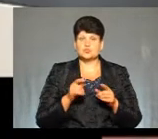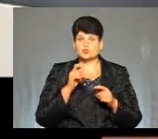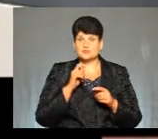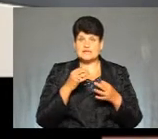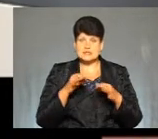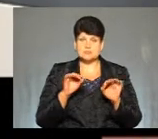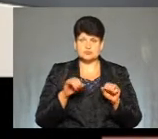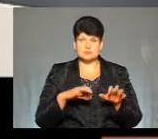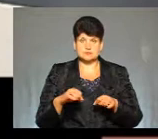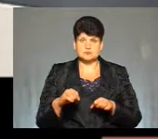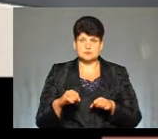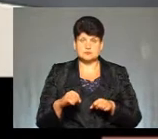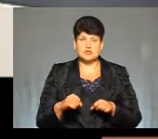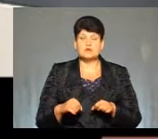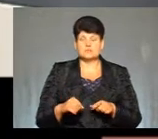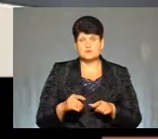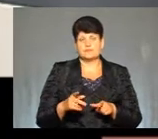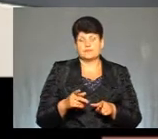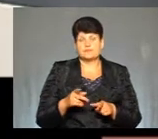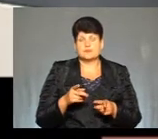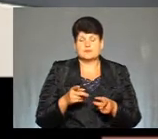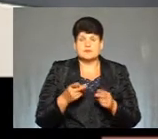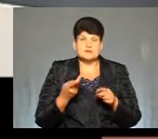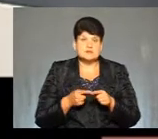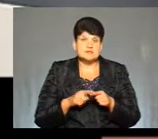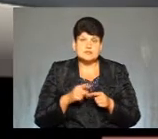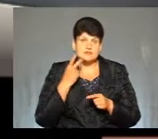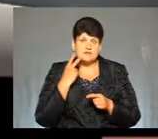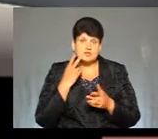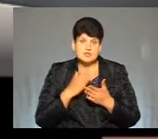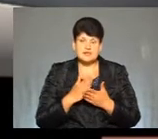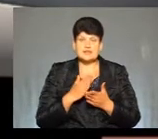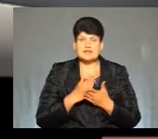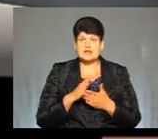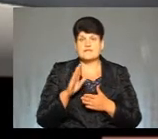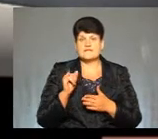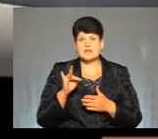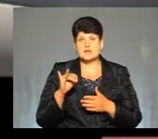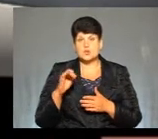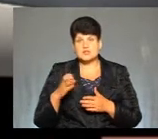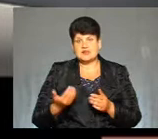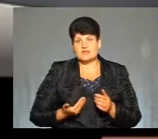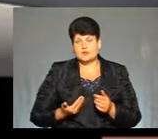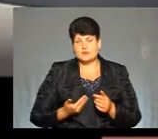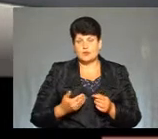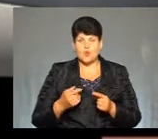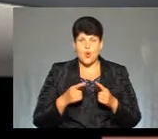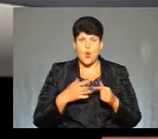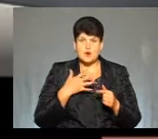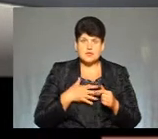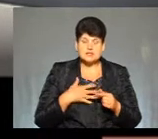Потенційні загрози живому організму завжди від народження є. Є віруси, є якісь стихійні лиха і все